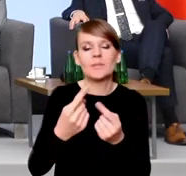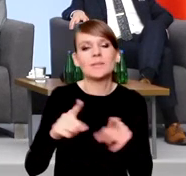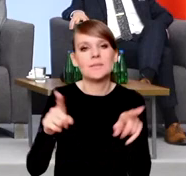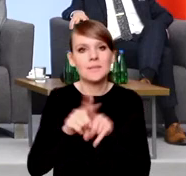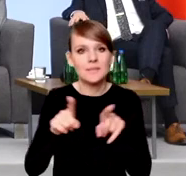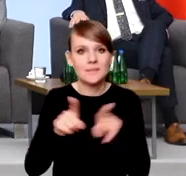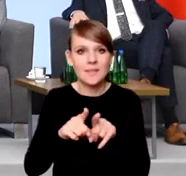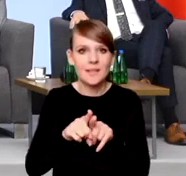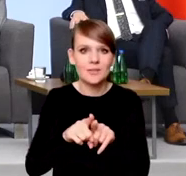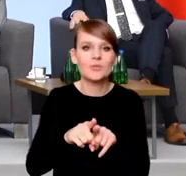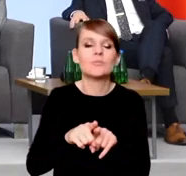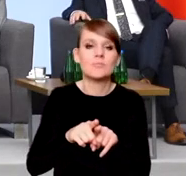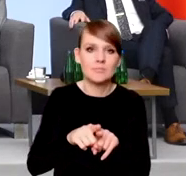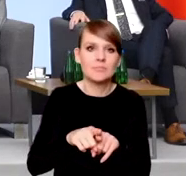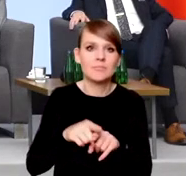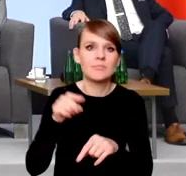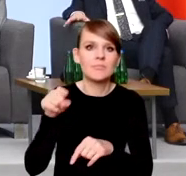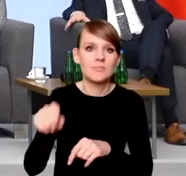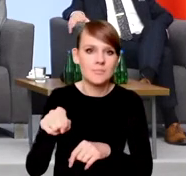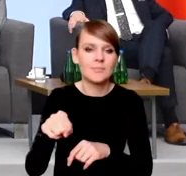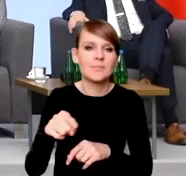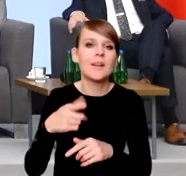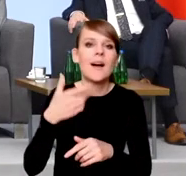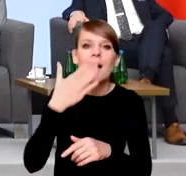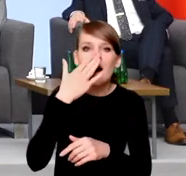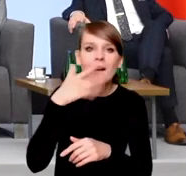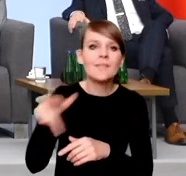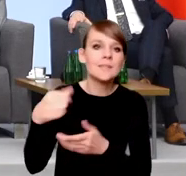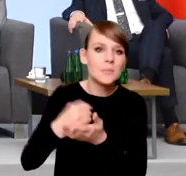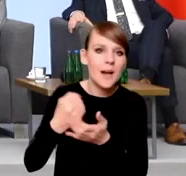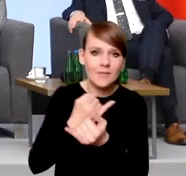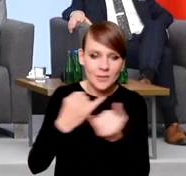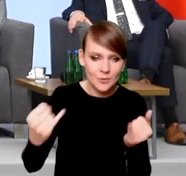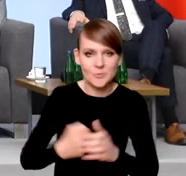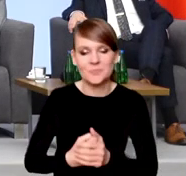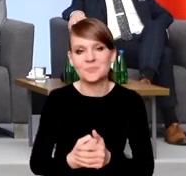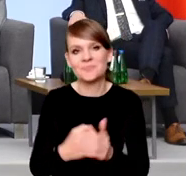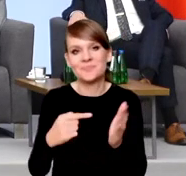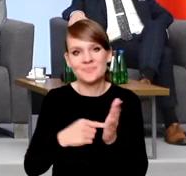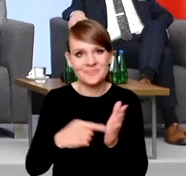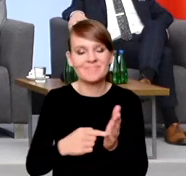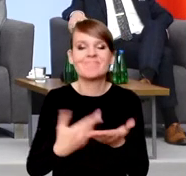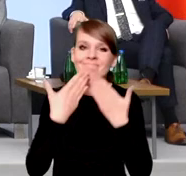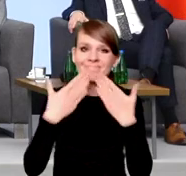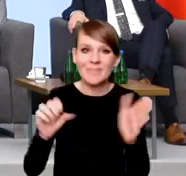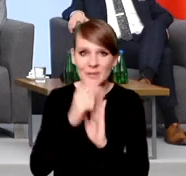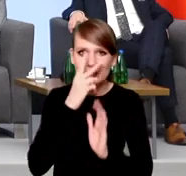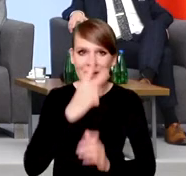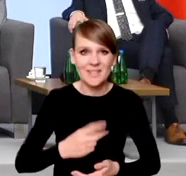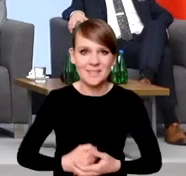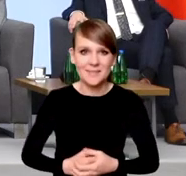postępowań, które ten punkt prowadzi. Jeszcze raz bardzo dziękuję i do zobaczenia.